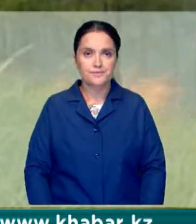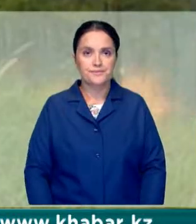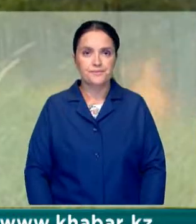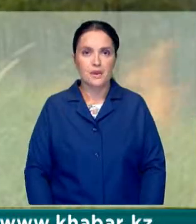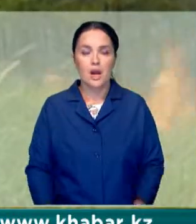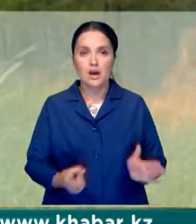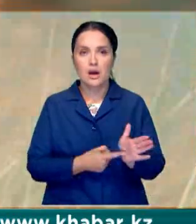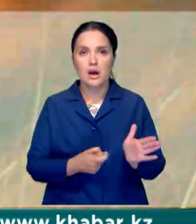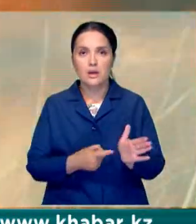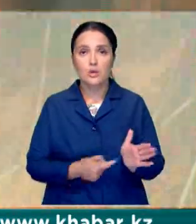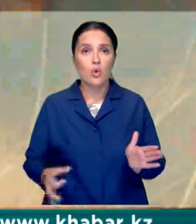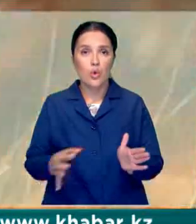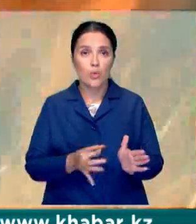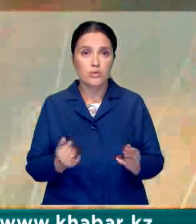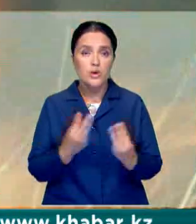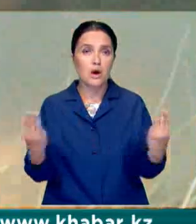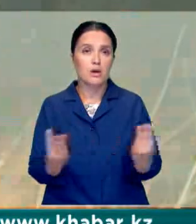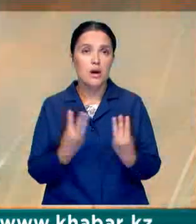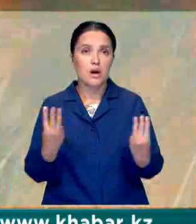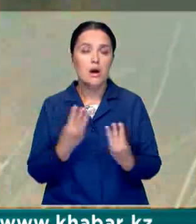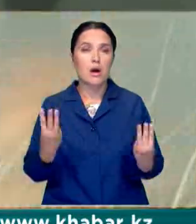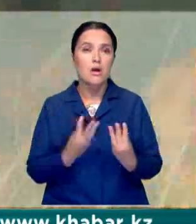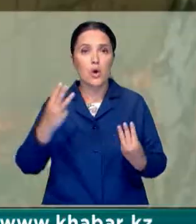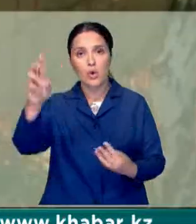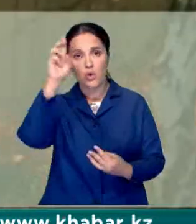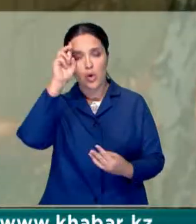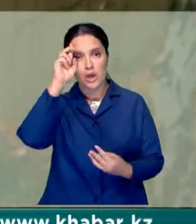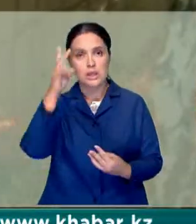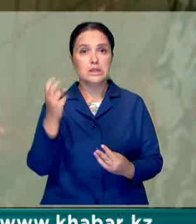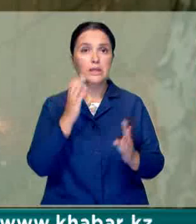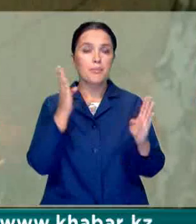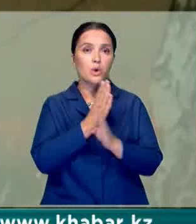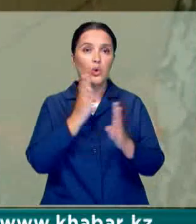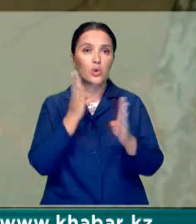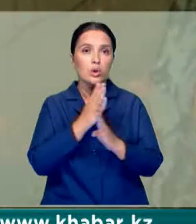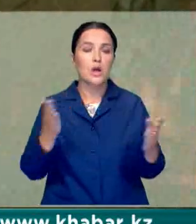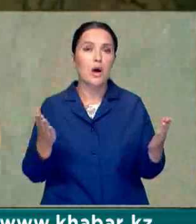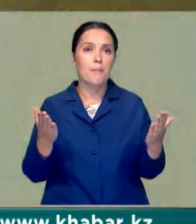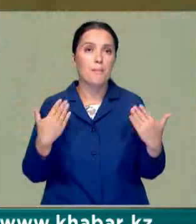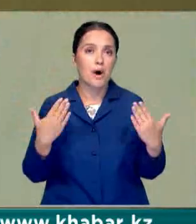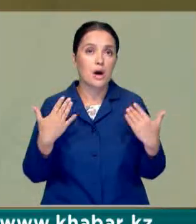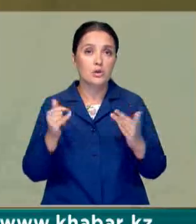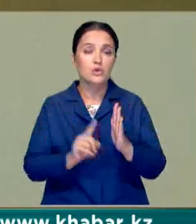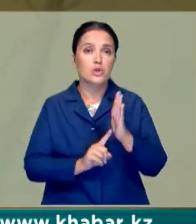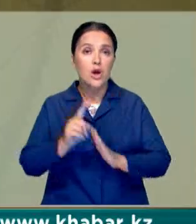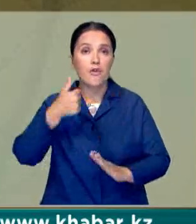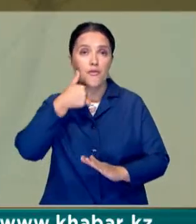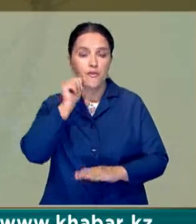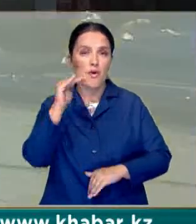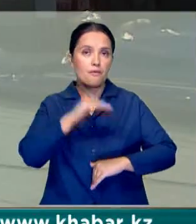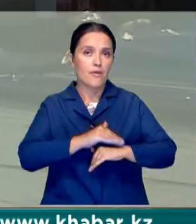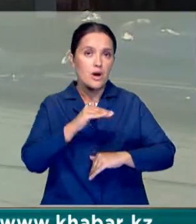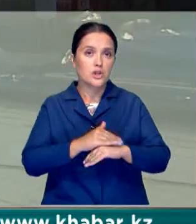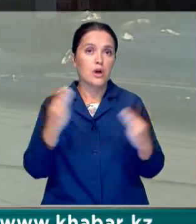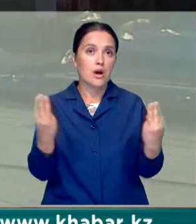Между тем, в Карагандинской области горит Каркаралинский государственный национальный природный парк. Возгорание началось накануне вечером.